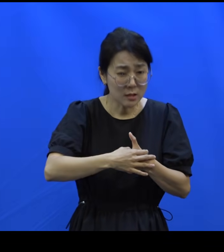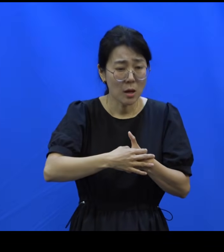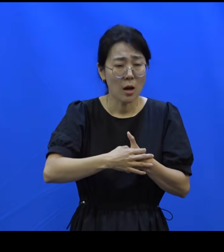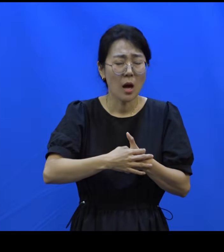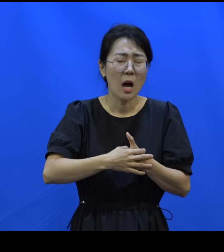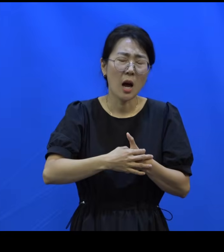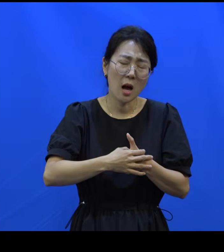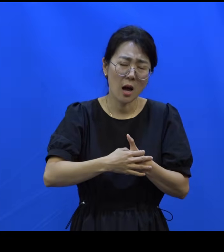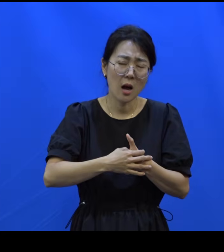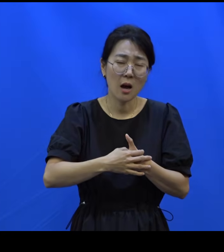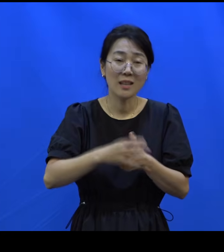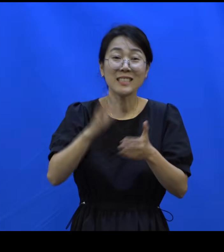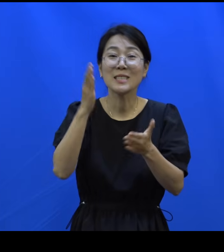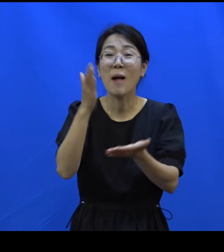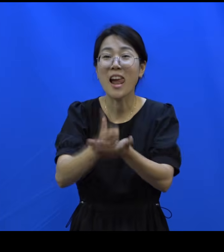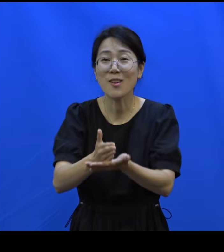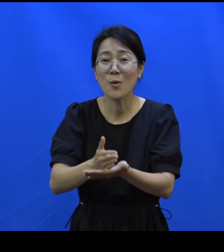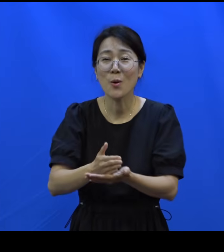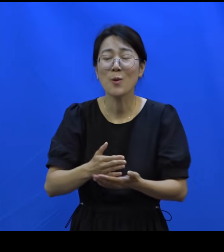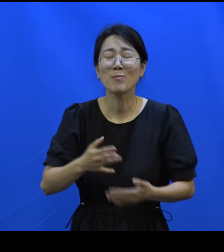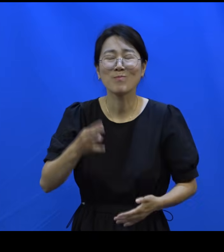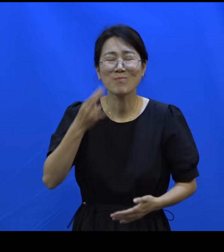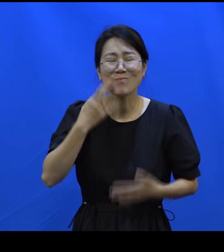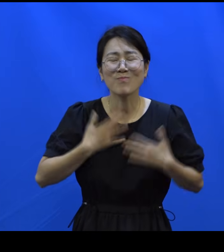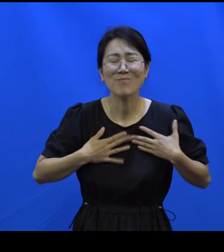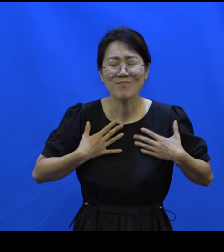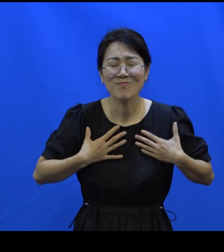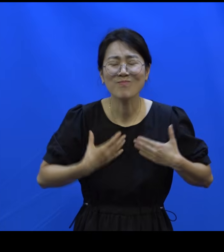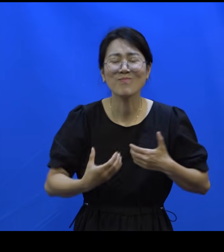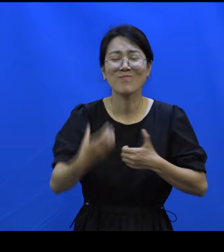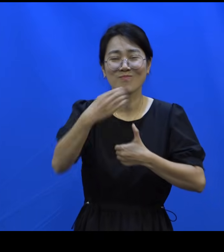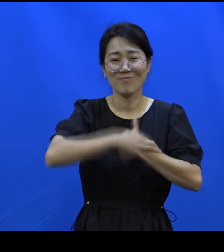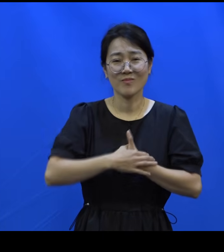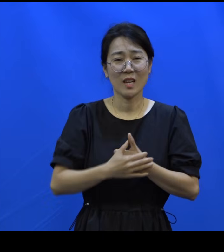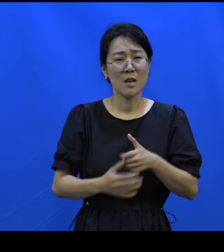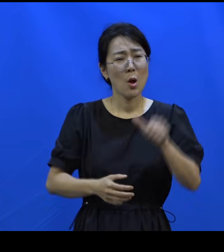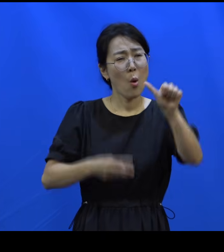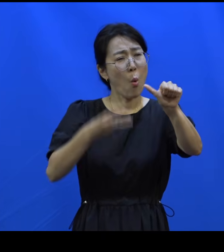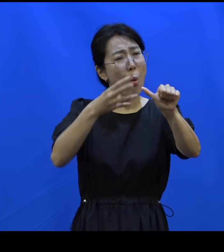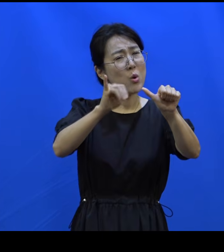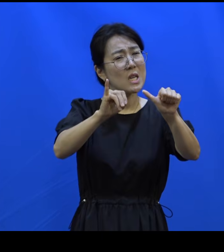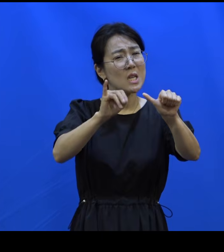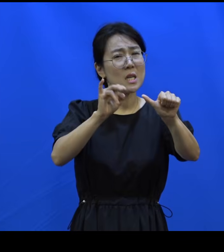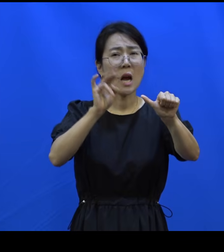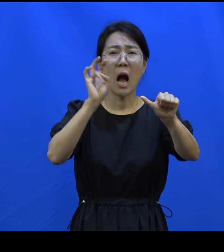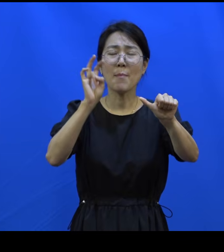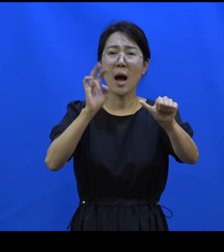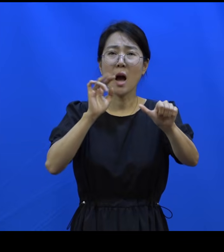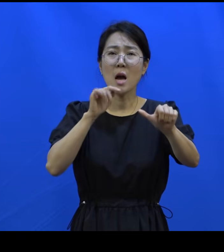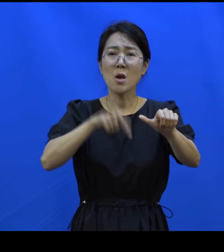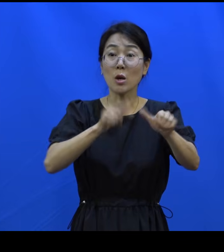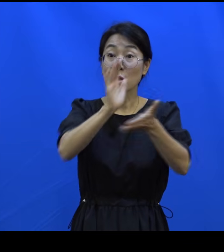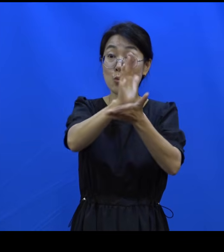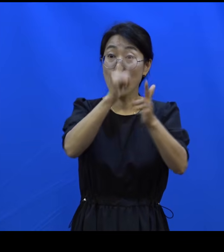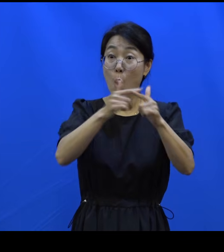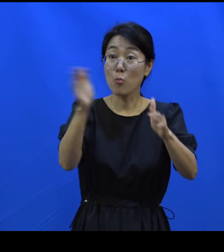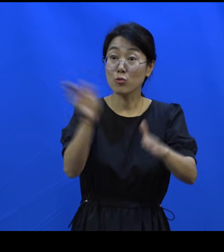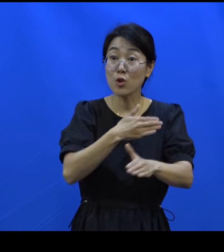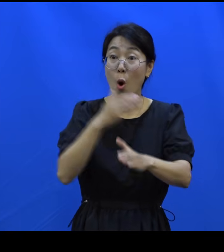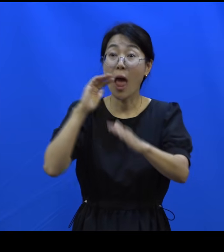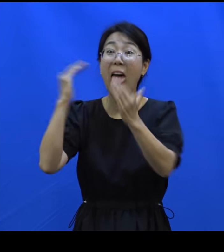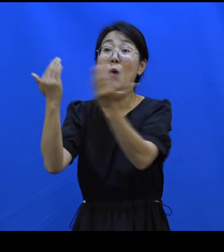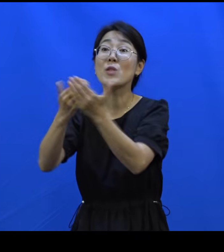자발적 태도. 오리를 가자고 할 때 대부분의 사람은 1, 2도 가기 싫지만 오리가 아니라 심리까지도 가주라는